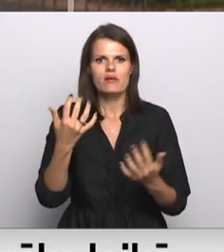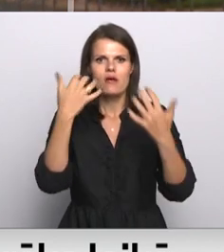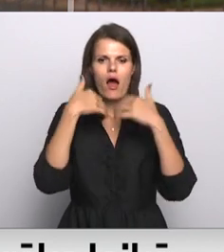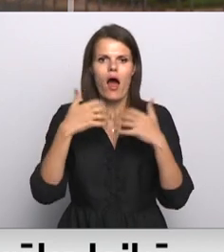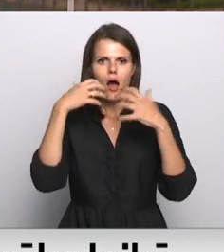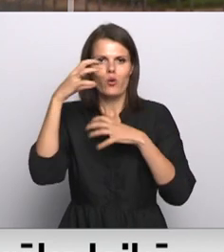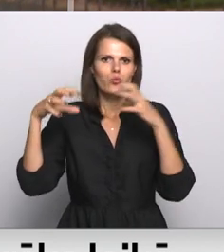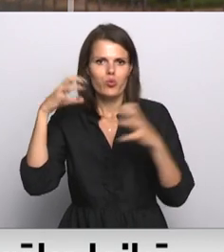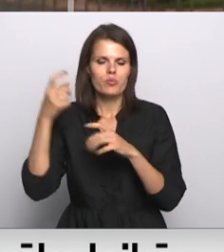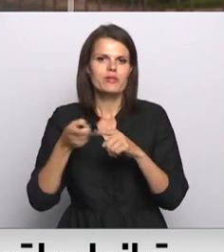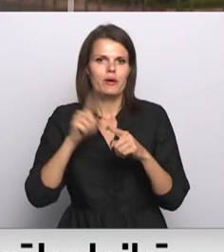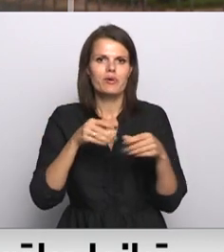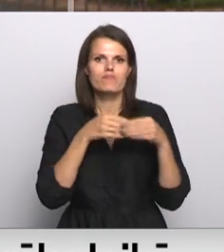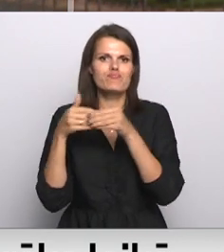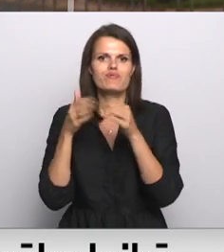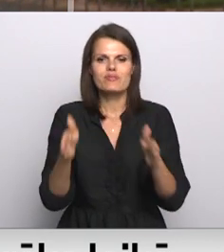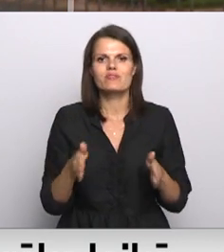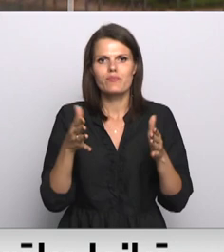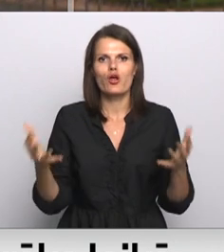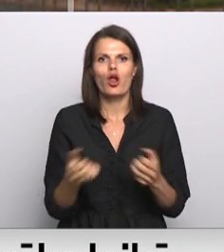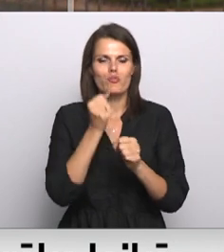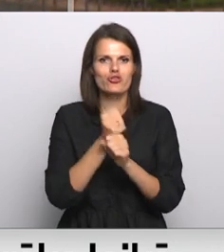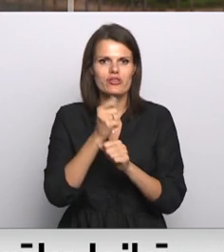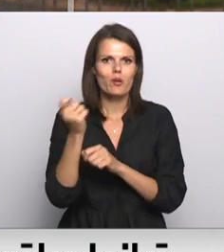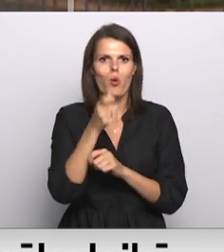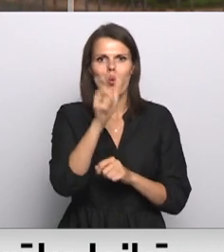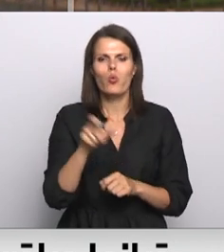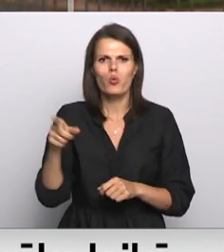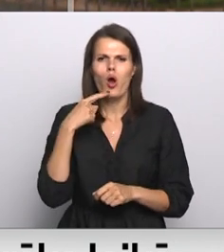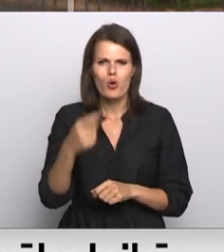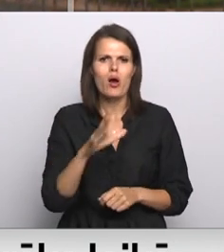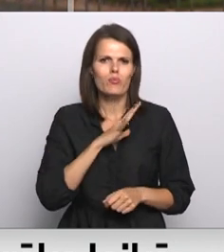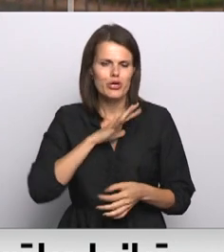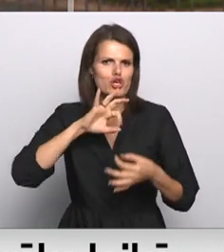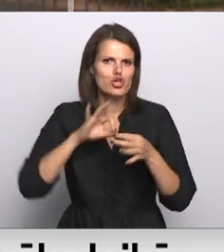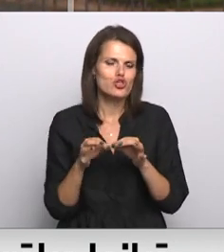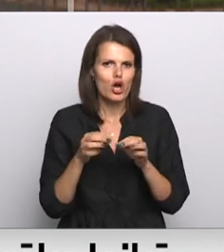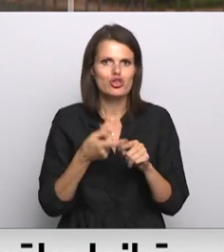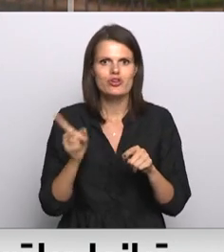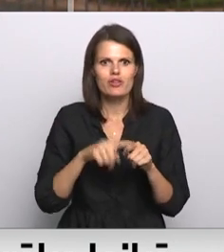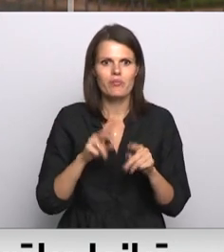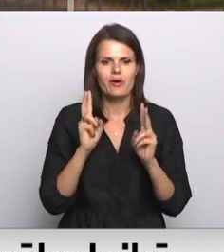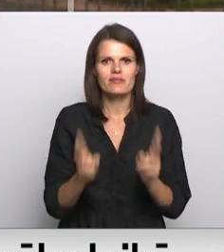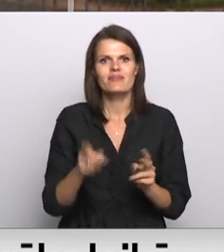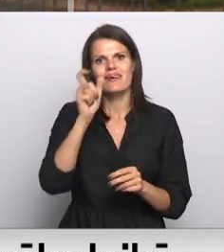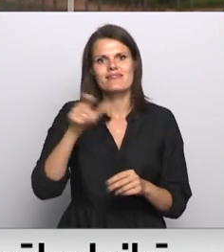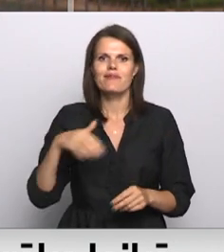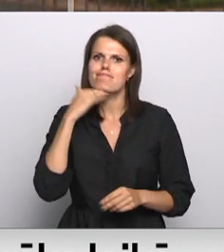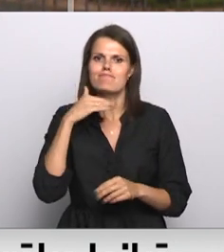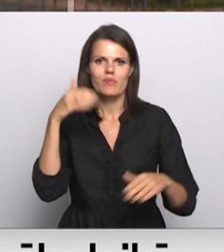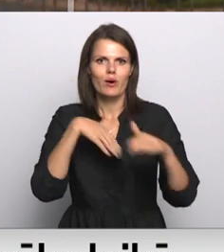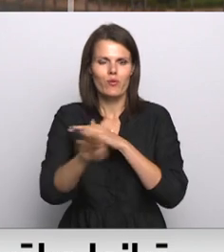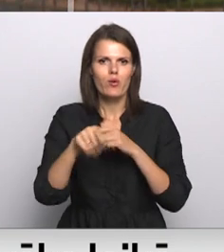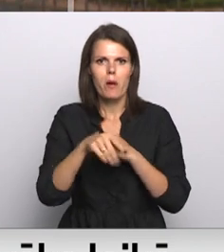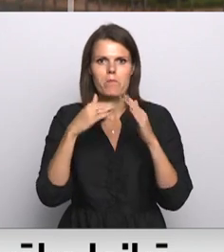tika nogādāts slimnīcā. Glābšanas darbus ugunsdzēsēji raksturo kā sarežģītus, jo ne visi iedzīvotāji labprātīgi piekrituši pamest